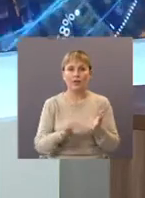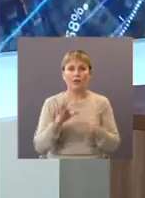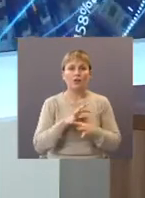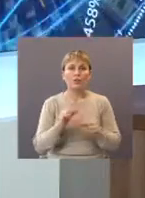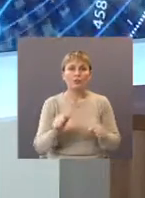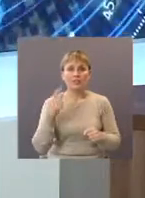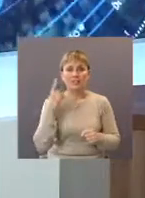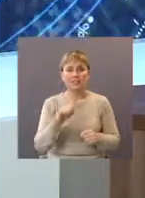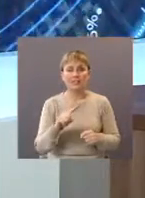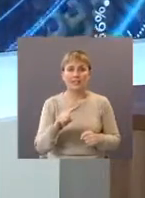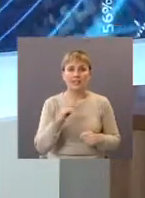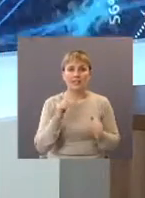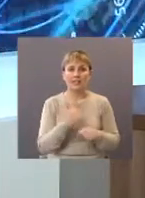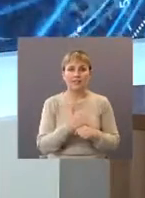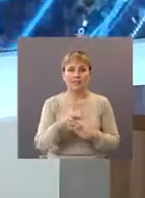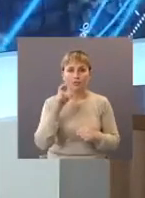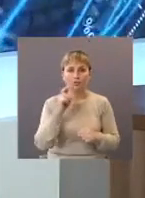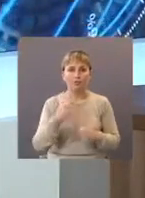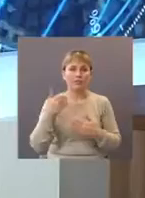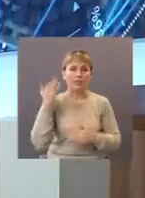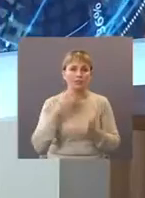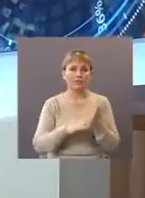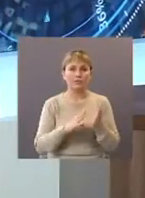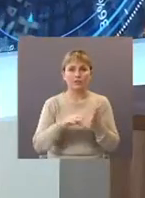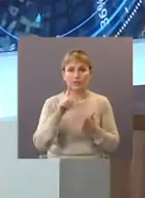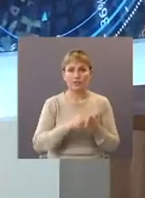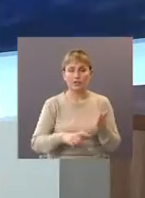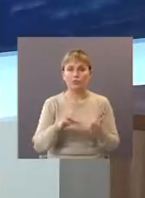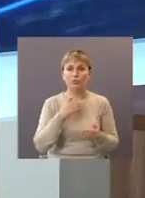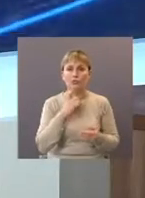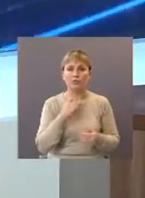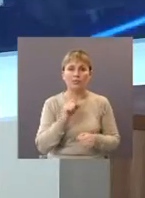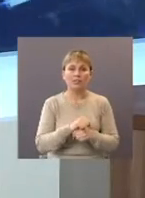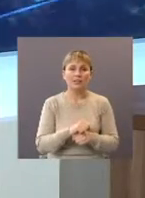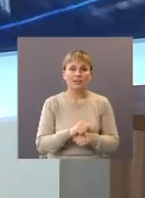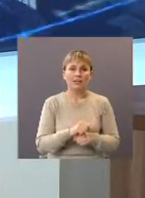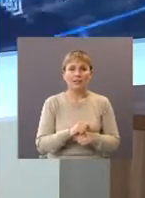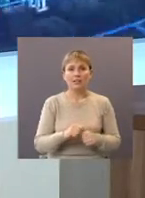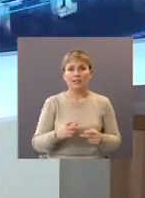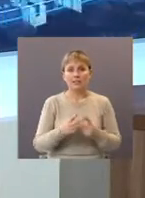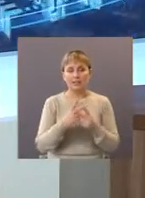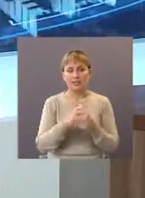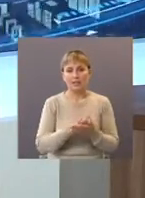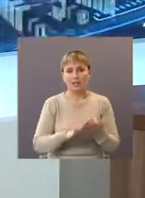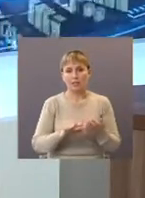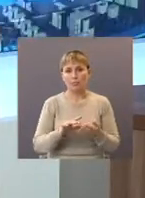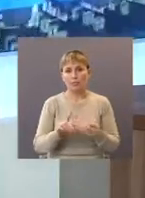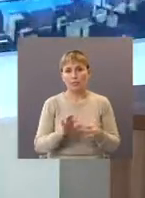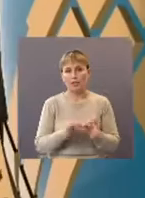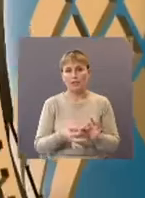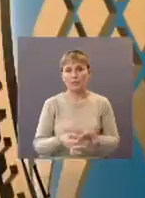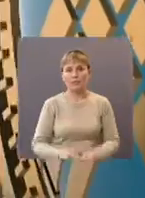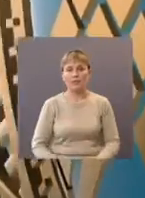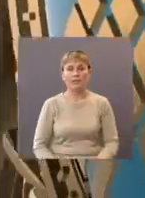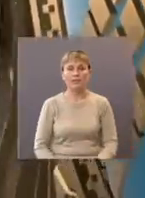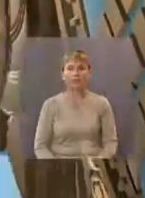идее главы государства, в которую тогда, в конце 90-х, верилось трудом, о становлении Астаны – наш следующий материал.